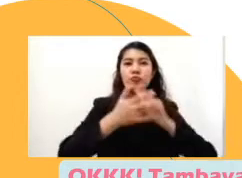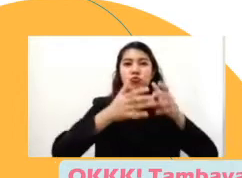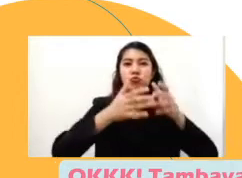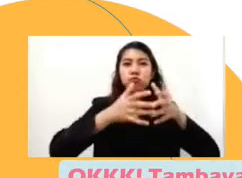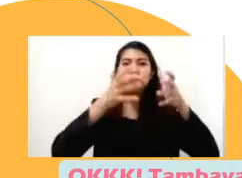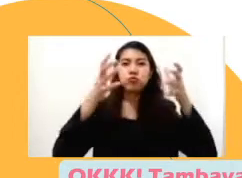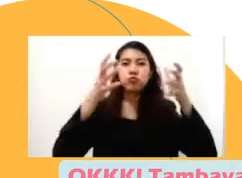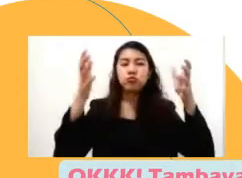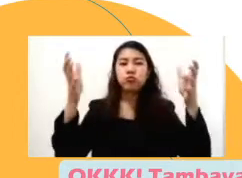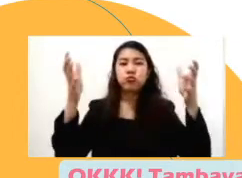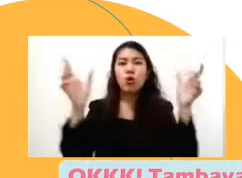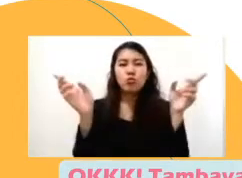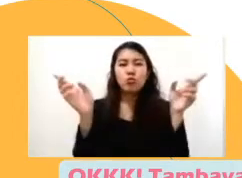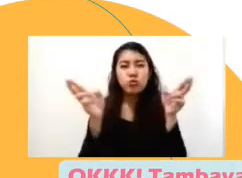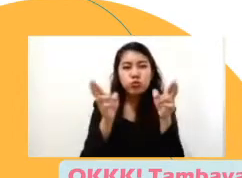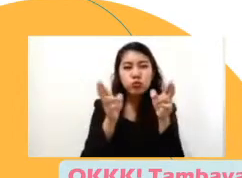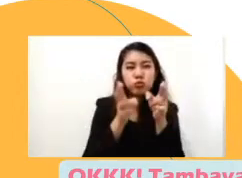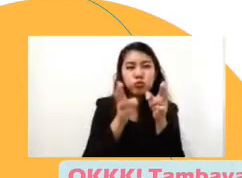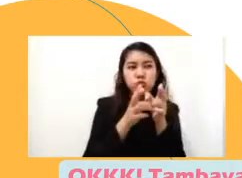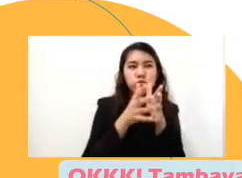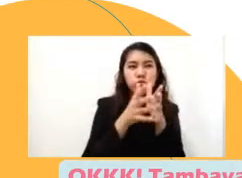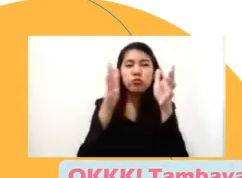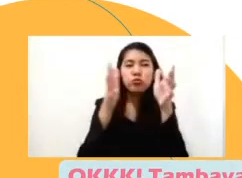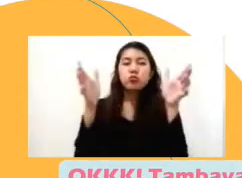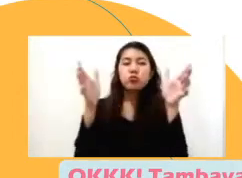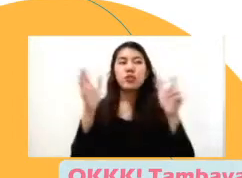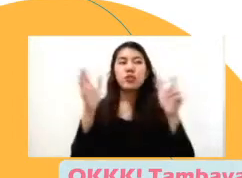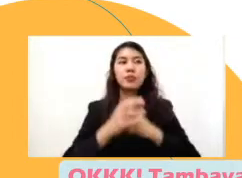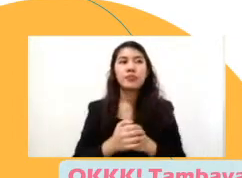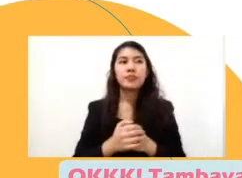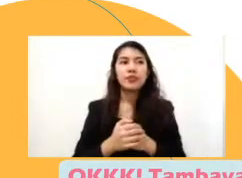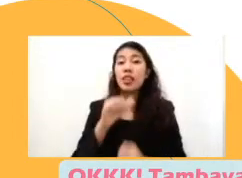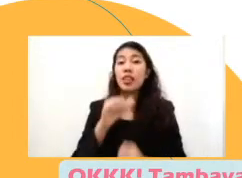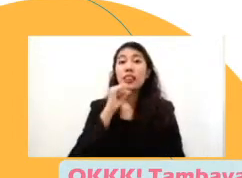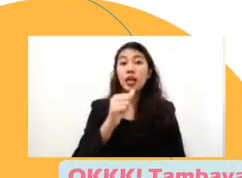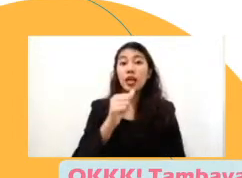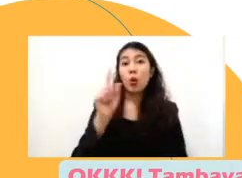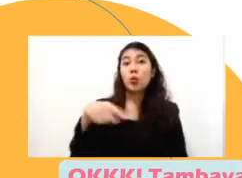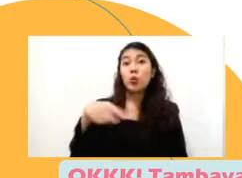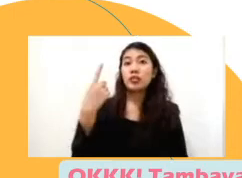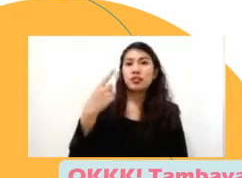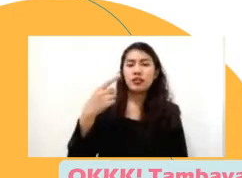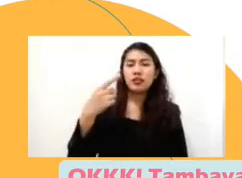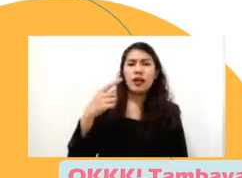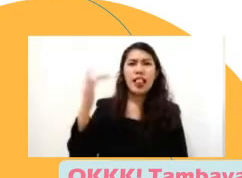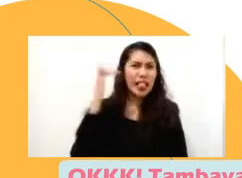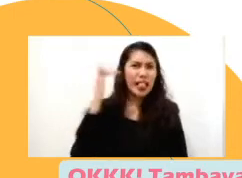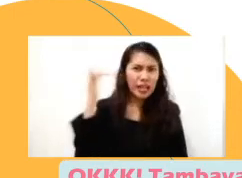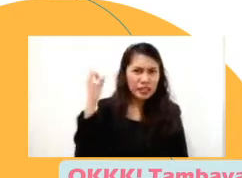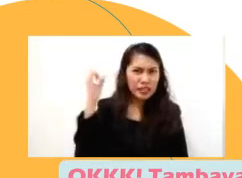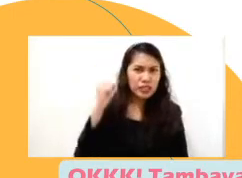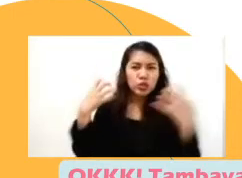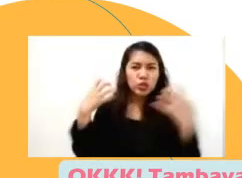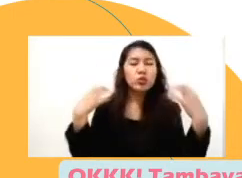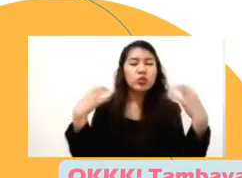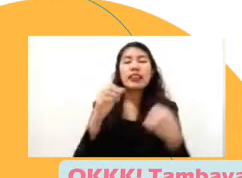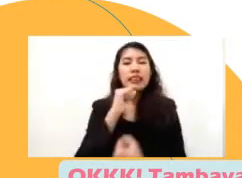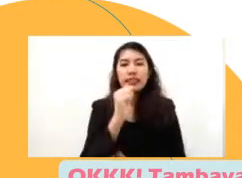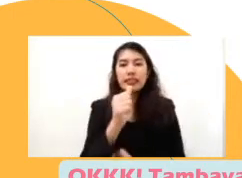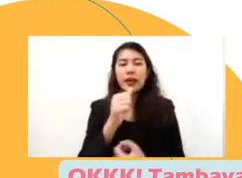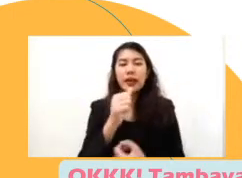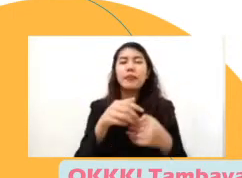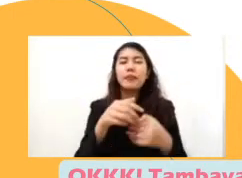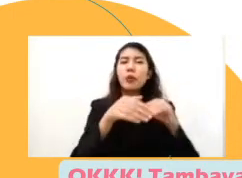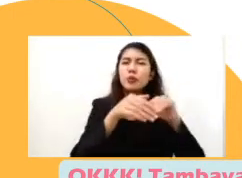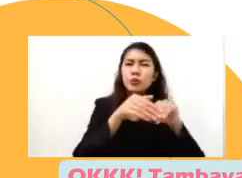Kung, when I say lakit-liit, hindi lang siya tungkol sa volume ng nilakasan at humininaan. Pati yung manipis ba siya? O